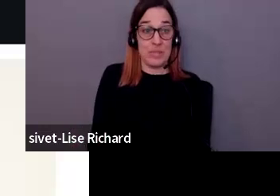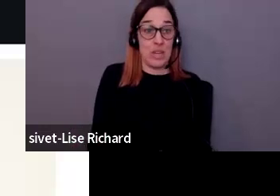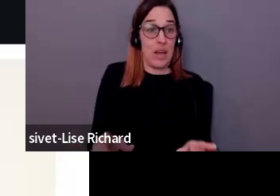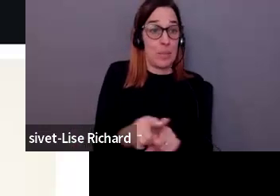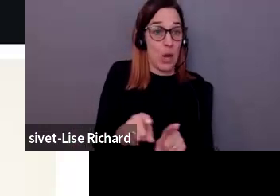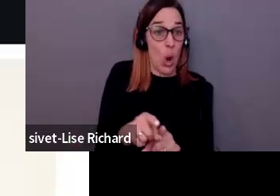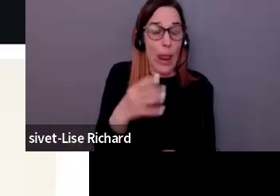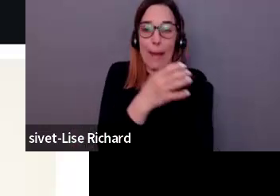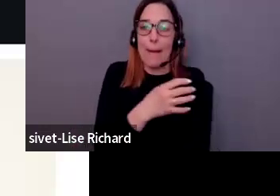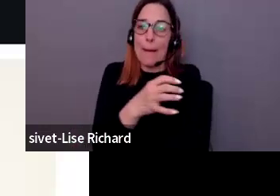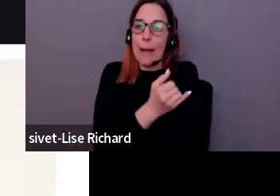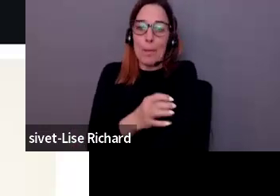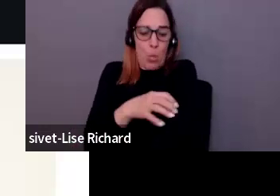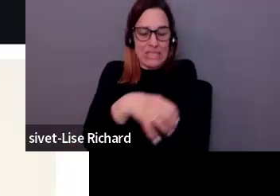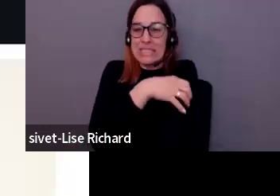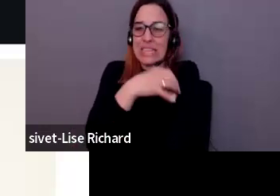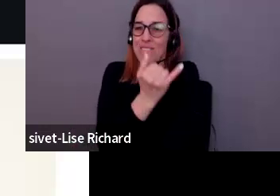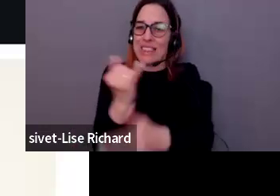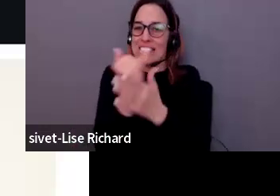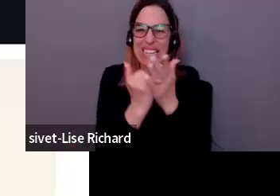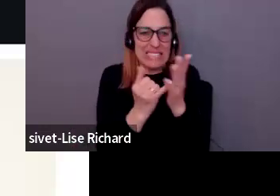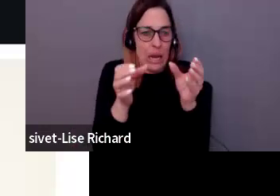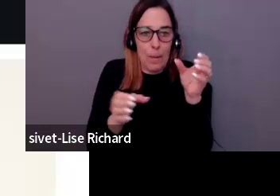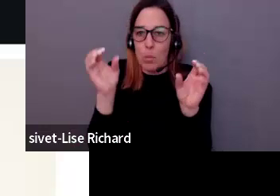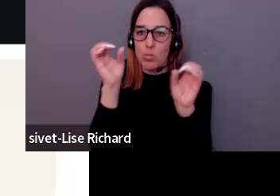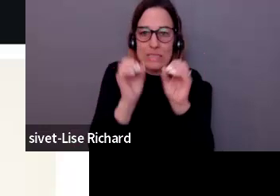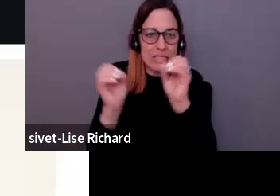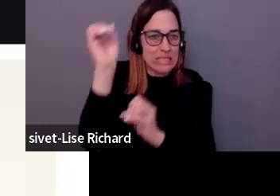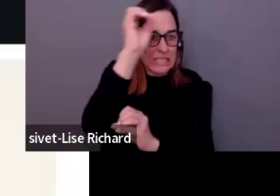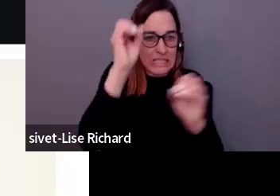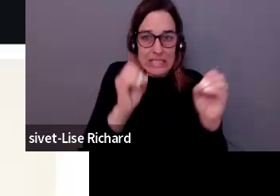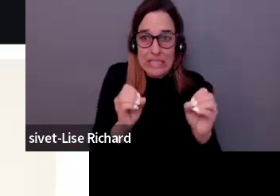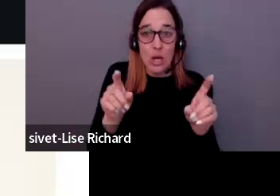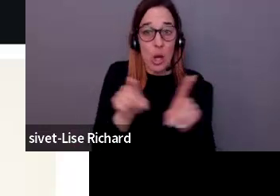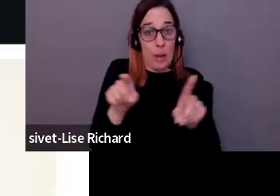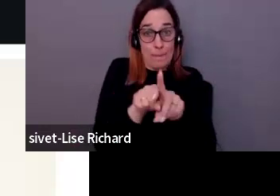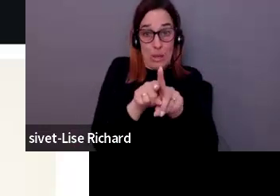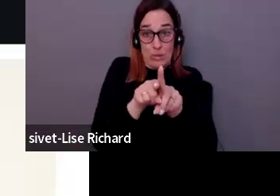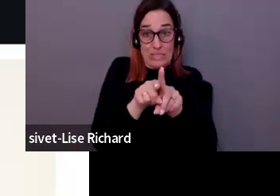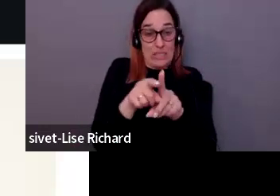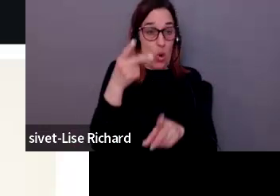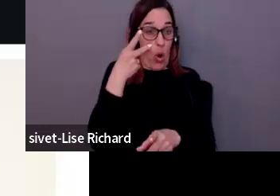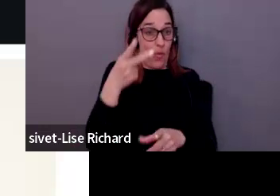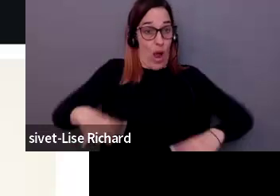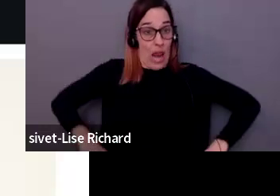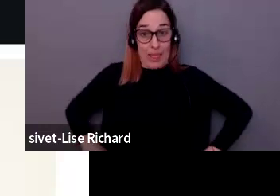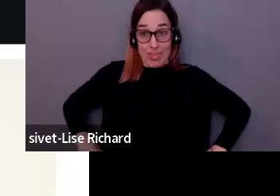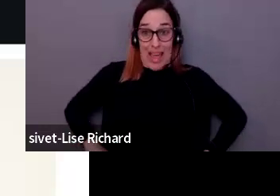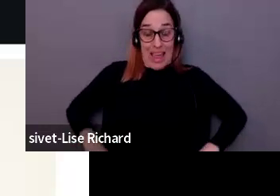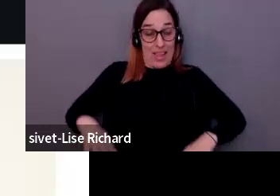petits motifs. On est venu jumeler ça avec un chandail qui était cintré au niveau de la